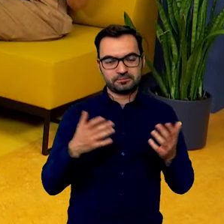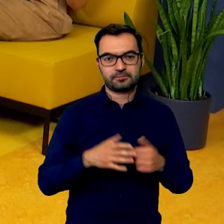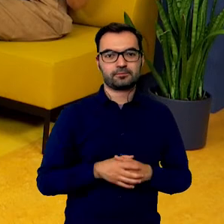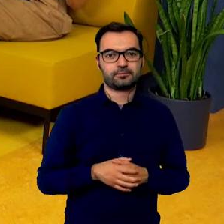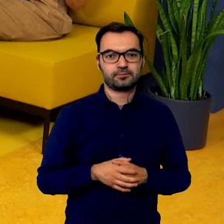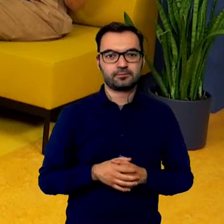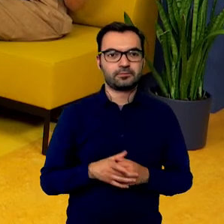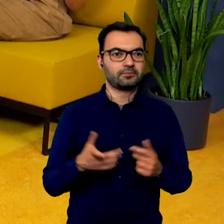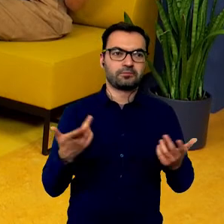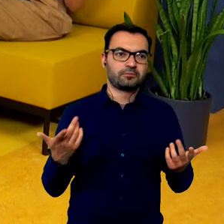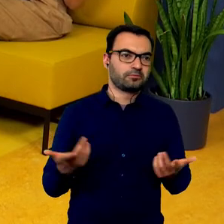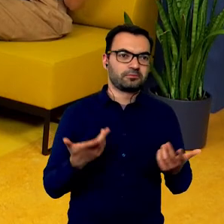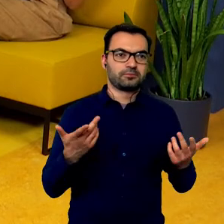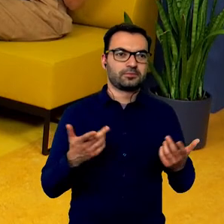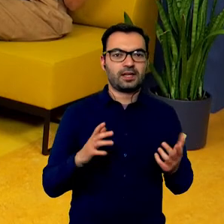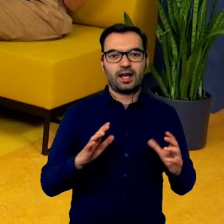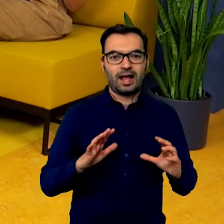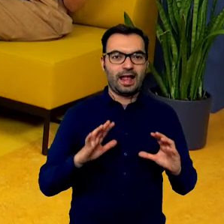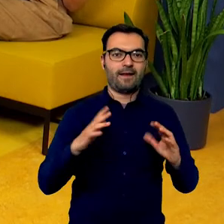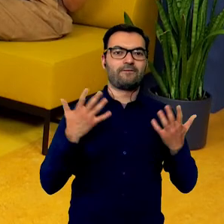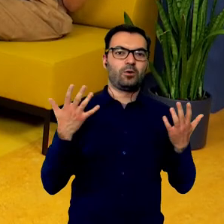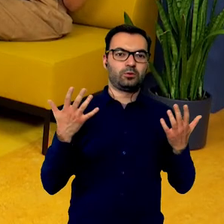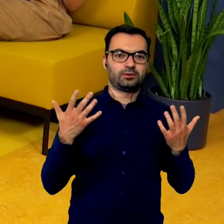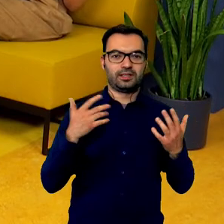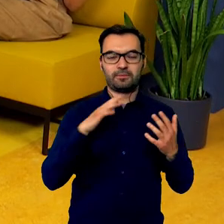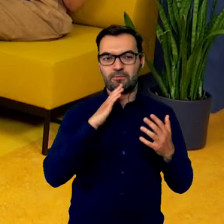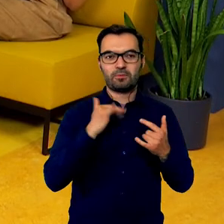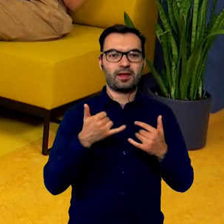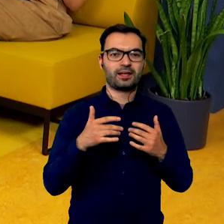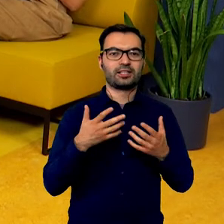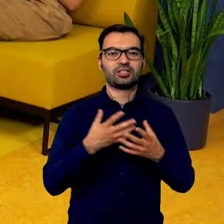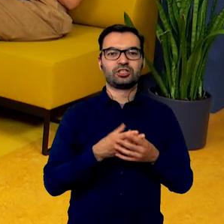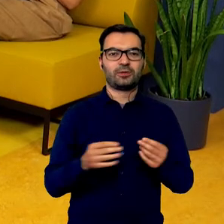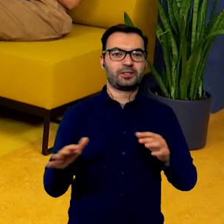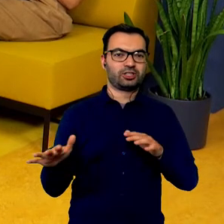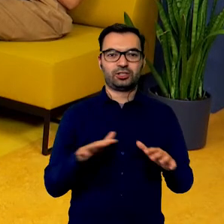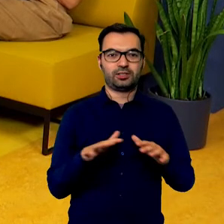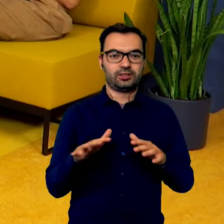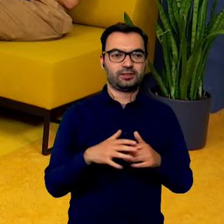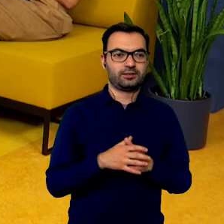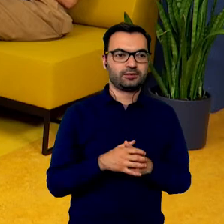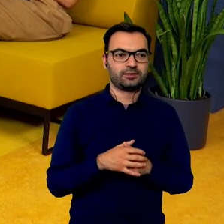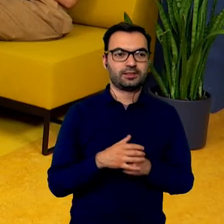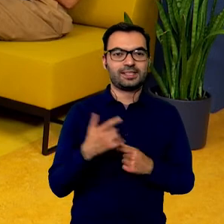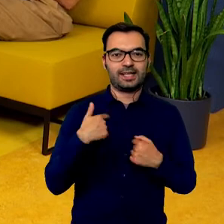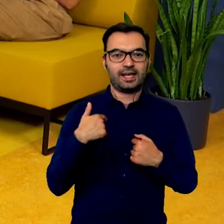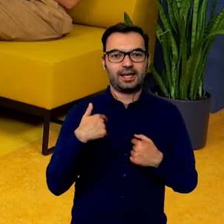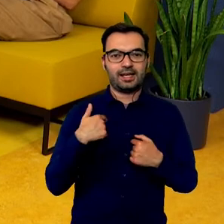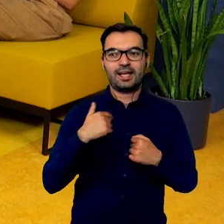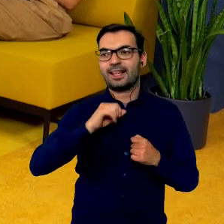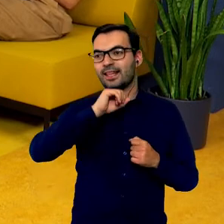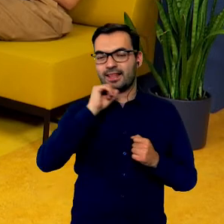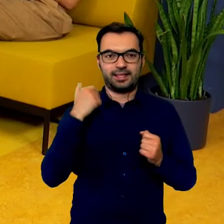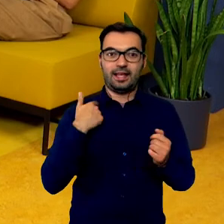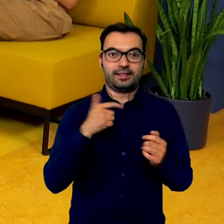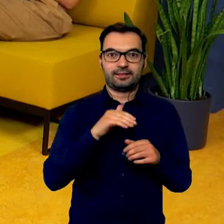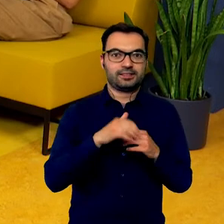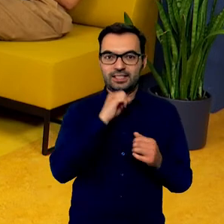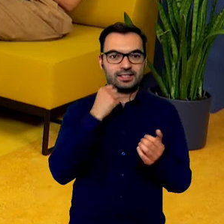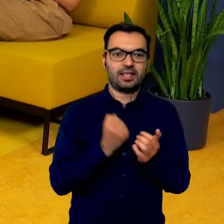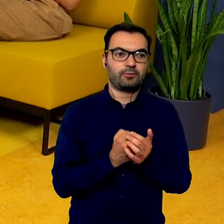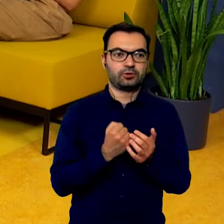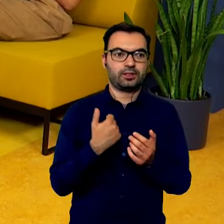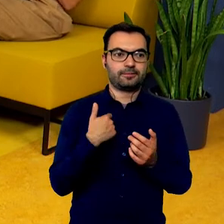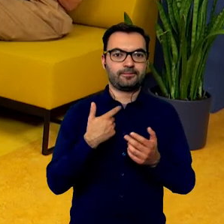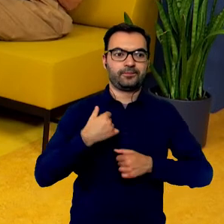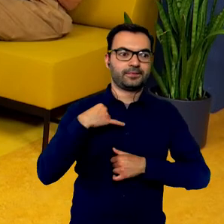stać, jest po prostu jakąś rewolucją, taką jak trzęsienie ziemi. Oczywiście przyjmuję perspektywę osoby, która nigdy nie musiała z torebką prosić